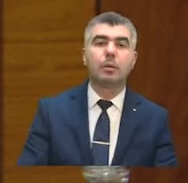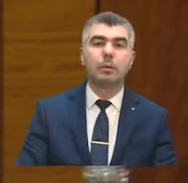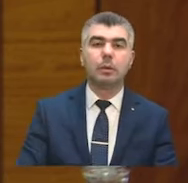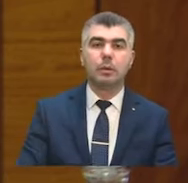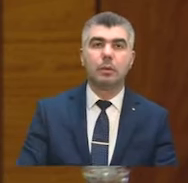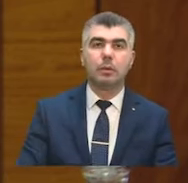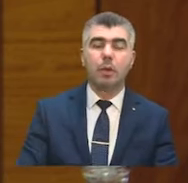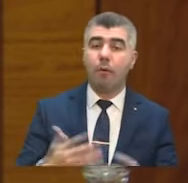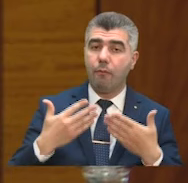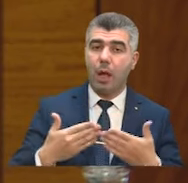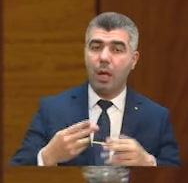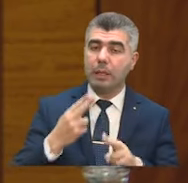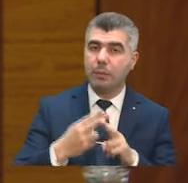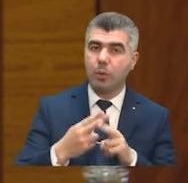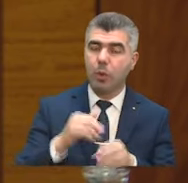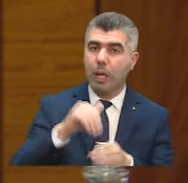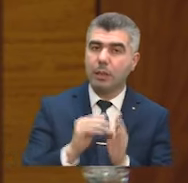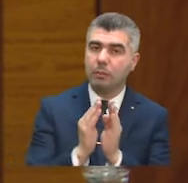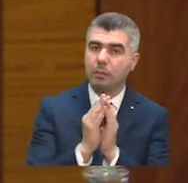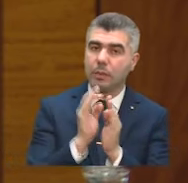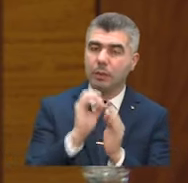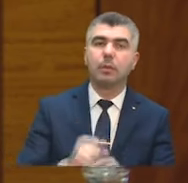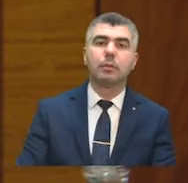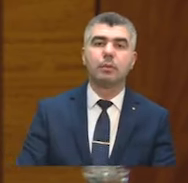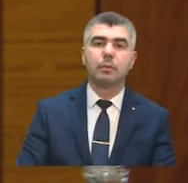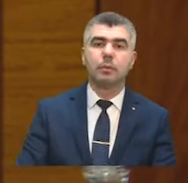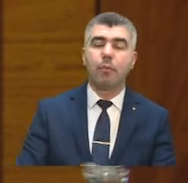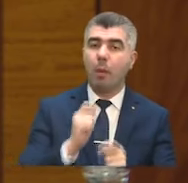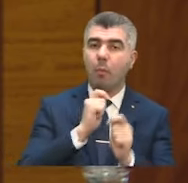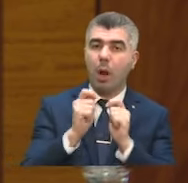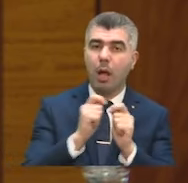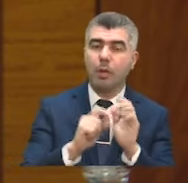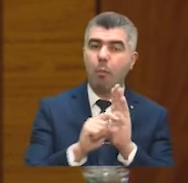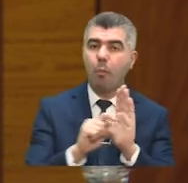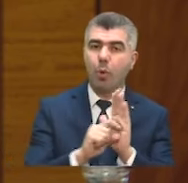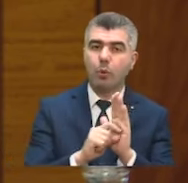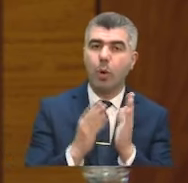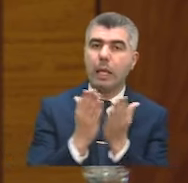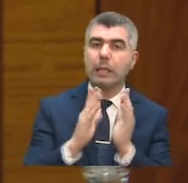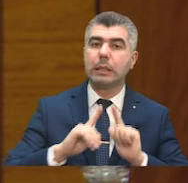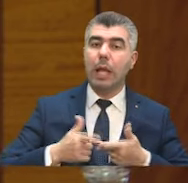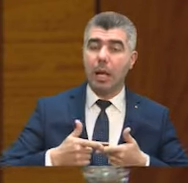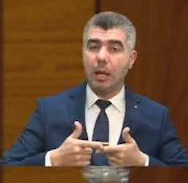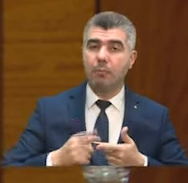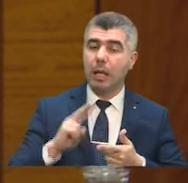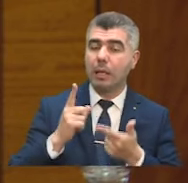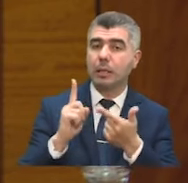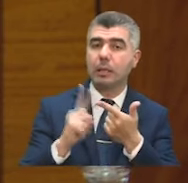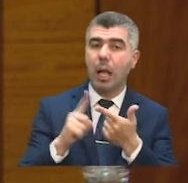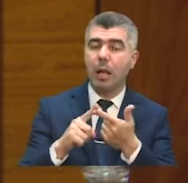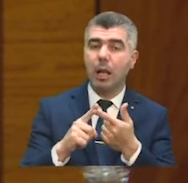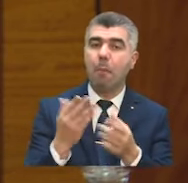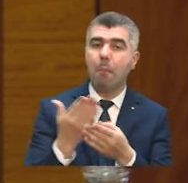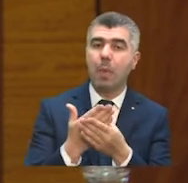اتناول الكلمه باسم المجموعه النيابيه للعداله والتنميه لمناقشه موضوع التعليم الذي ياتي في المرتبه الثانيه بعد الوحده